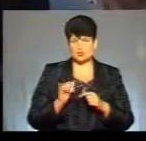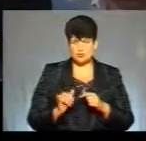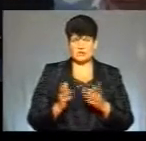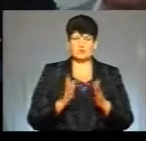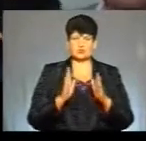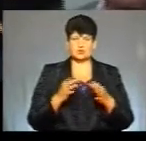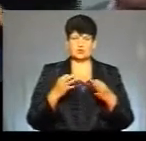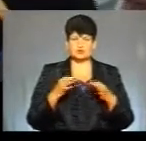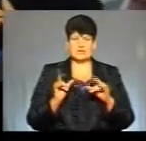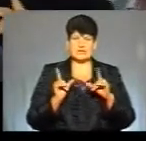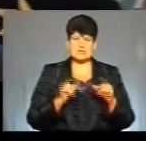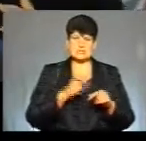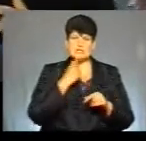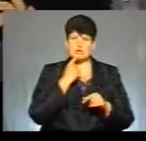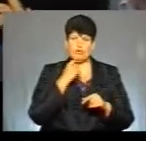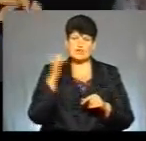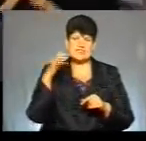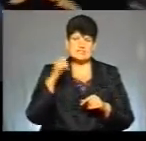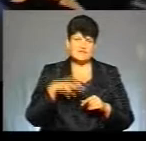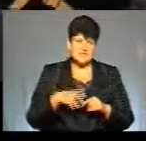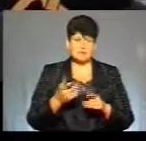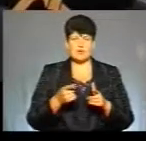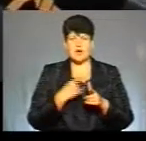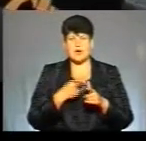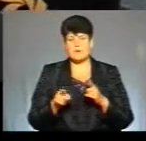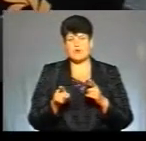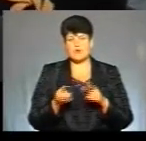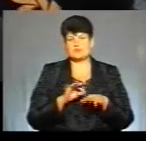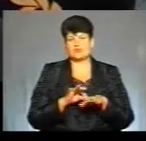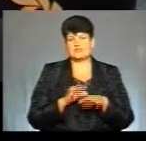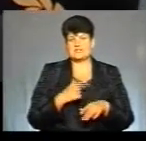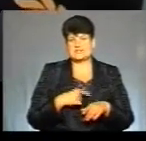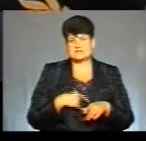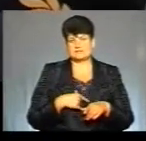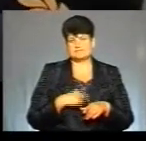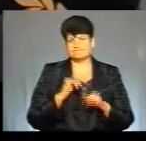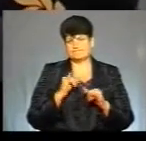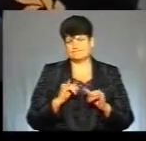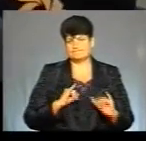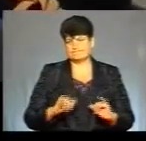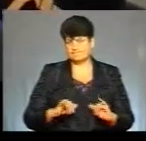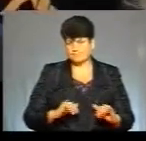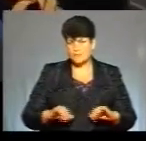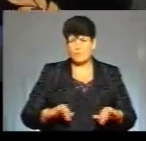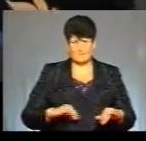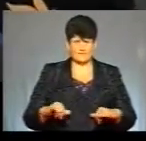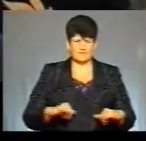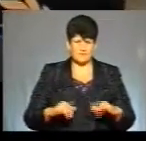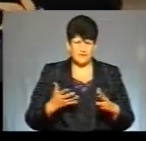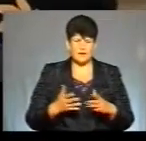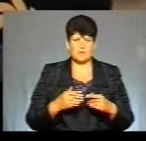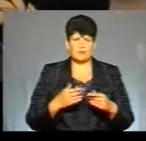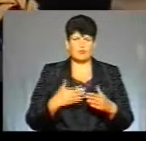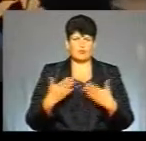дозволяти їздити на червоне світло або вести себе дуже нечемно, дуже часто і дуже нечемно по відношенню до інших